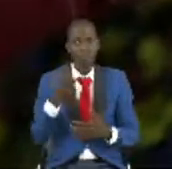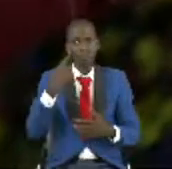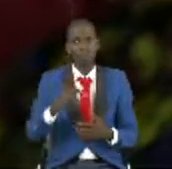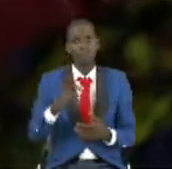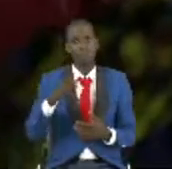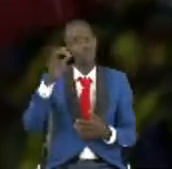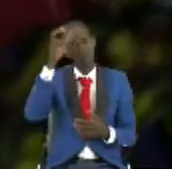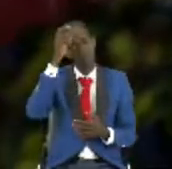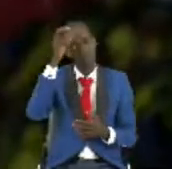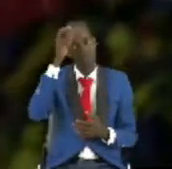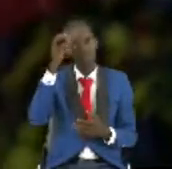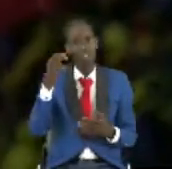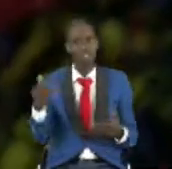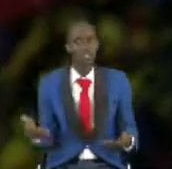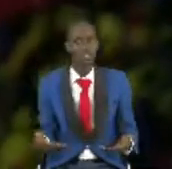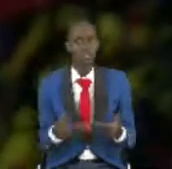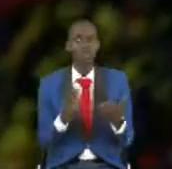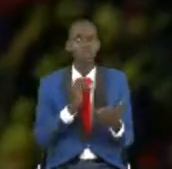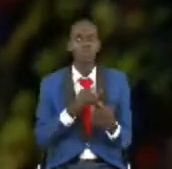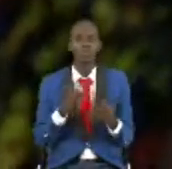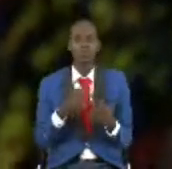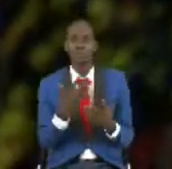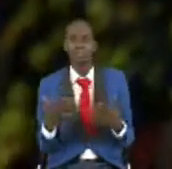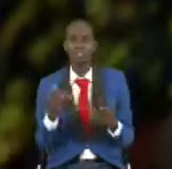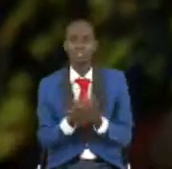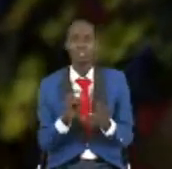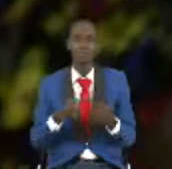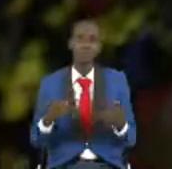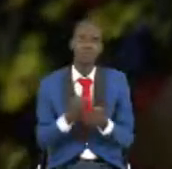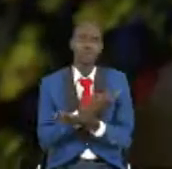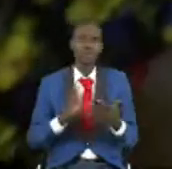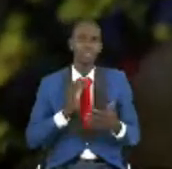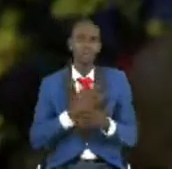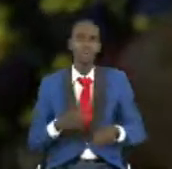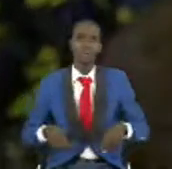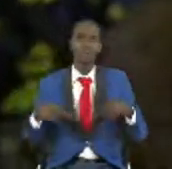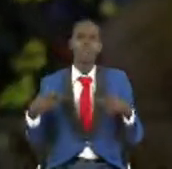le diable improduit toutes ces choses pour détruire ta vie et on ne savait pas.